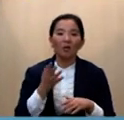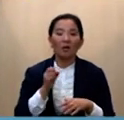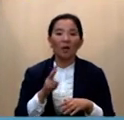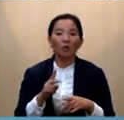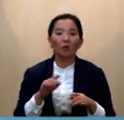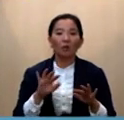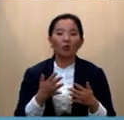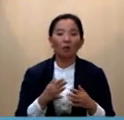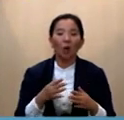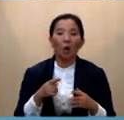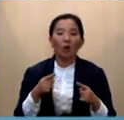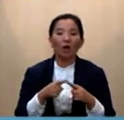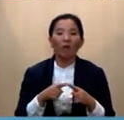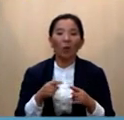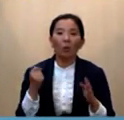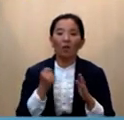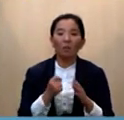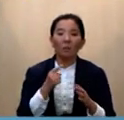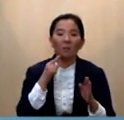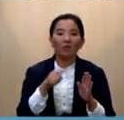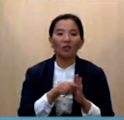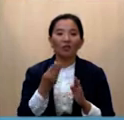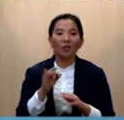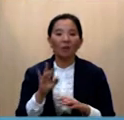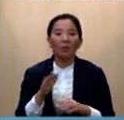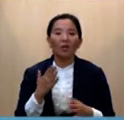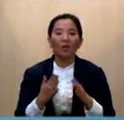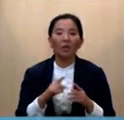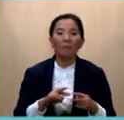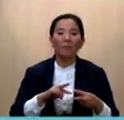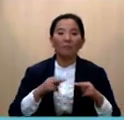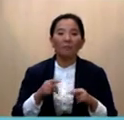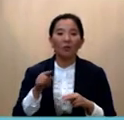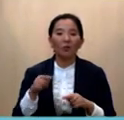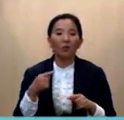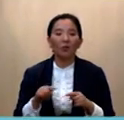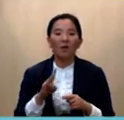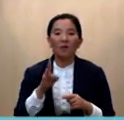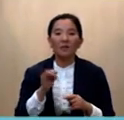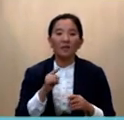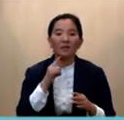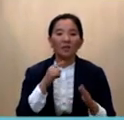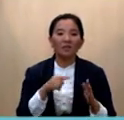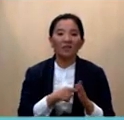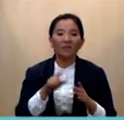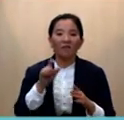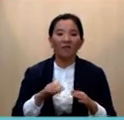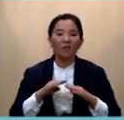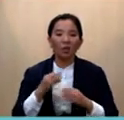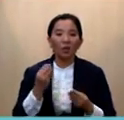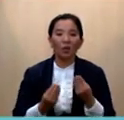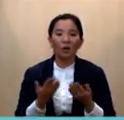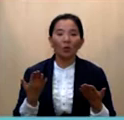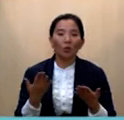случае с угловым удар есть попадает мяч штангу или в перекладину не задев в квартале игрок